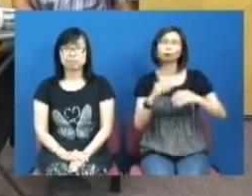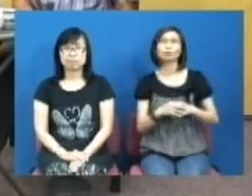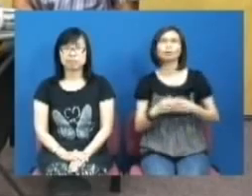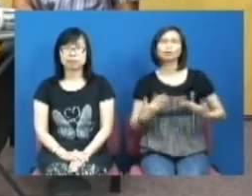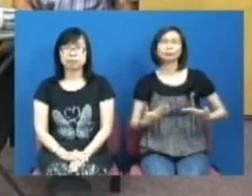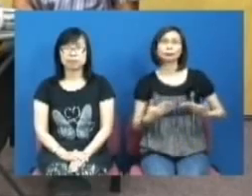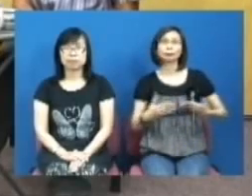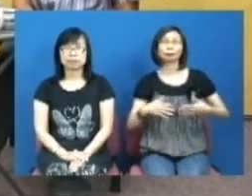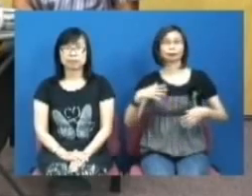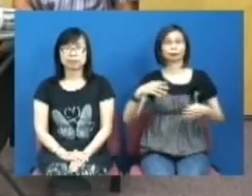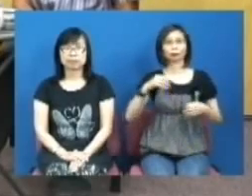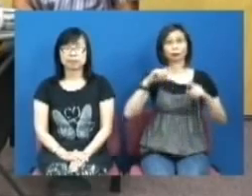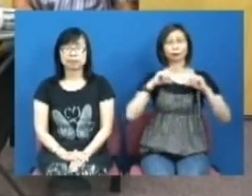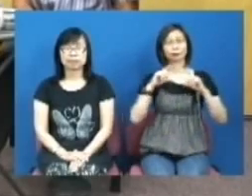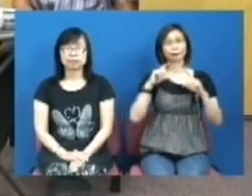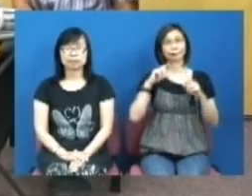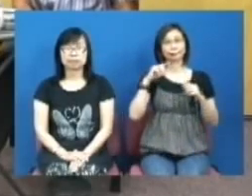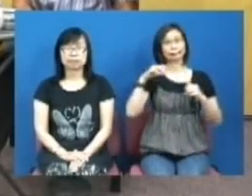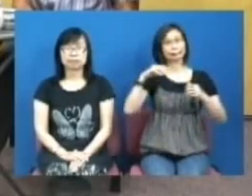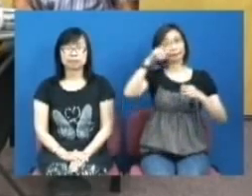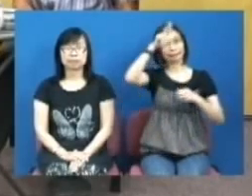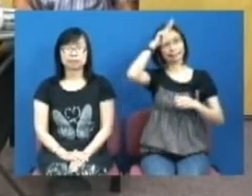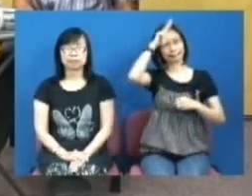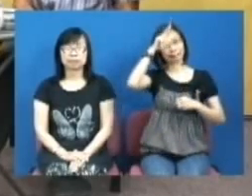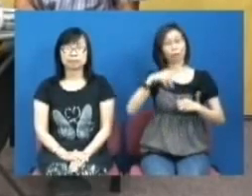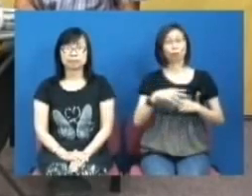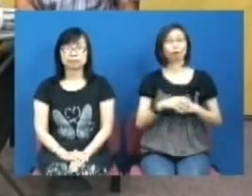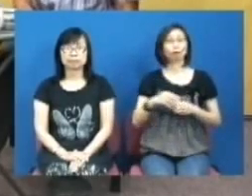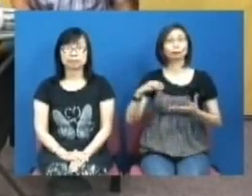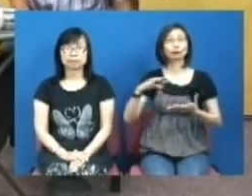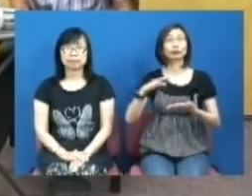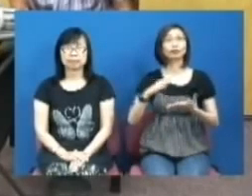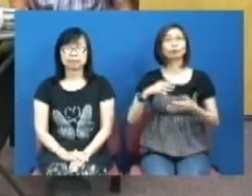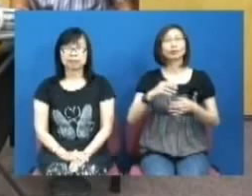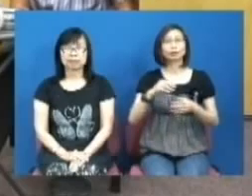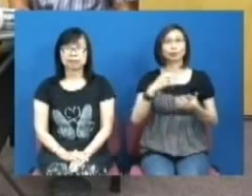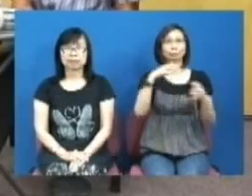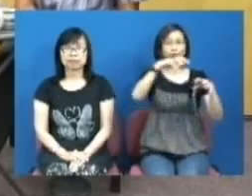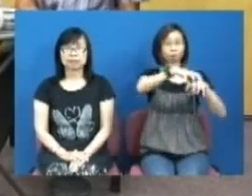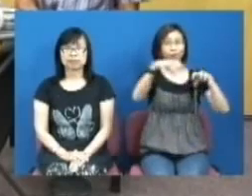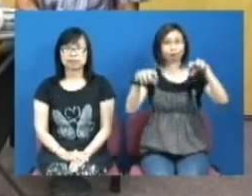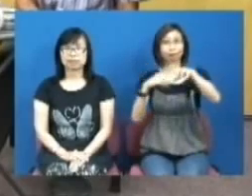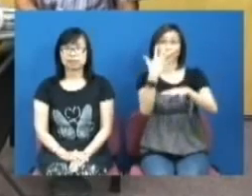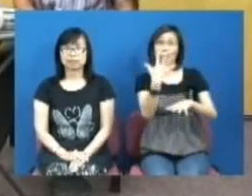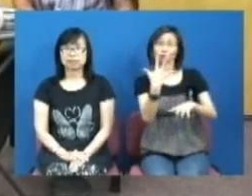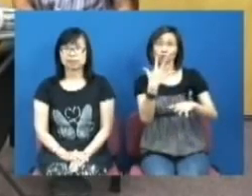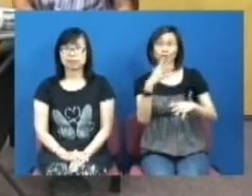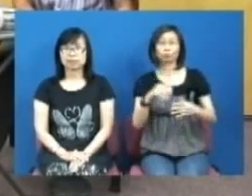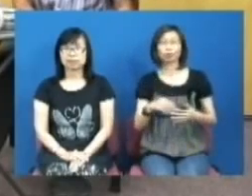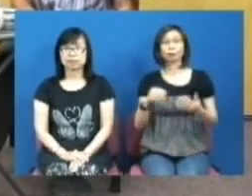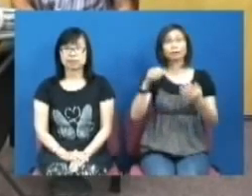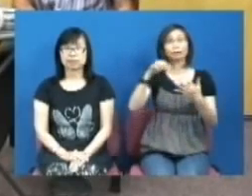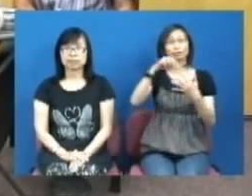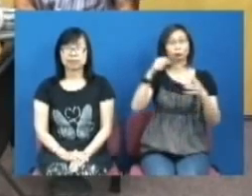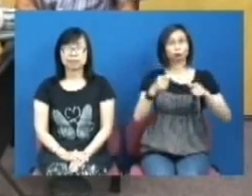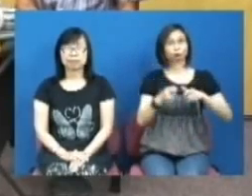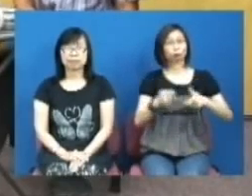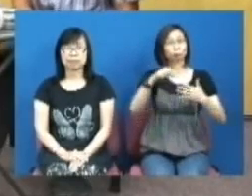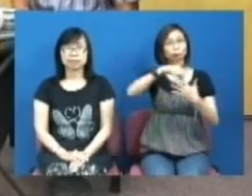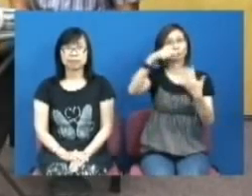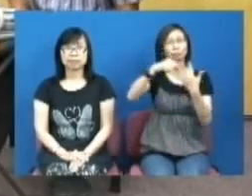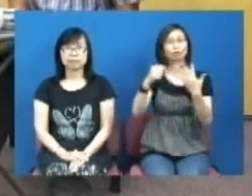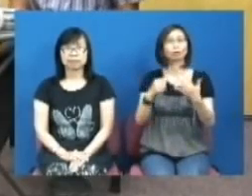話，因為上次五居即係公投咧，就嘥咗納税人錢，咁所以不如咁啦，我哋就修改嗰個立法會嗰個即係補選